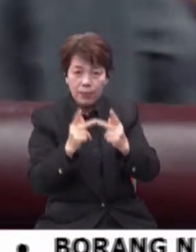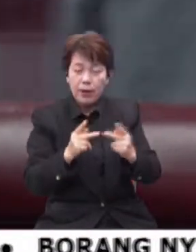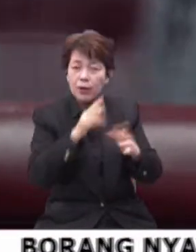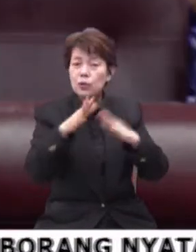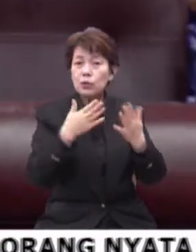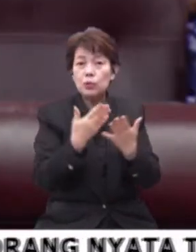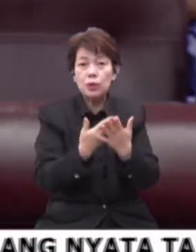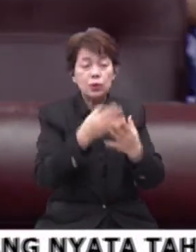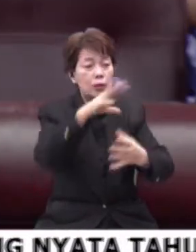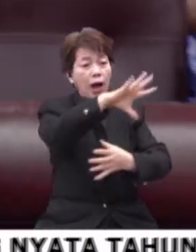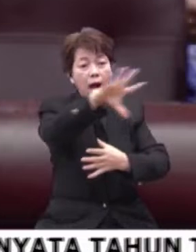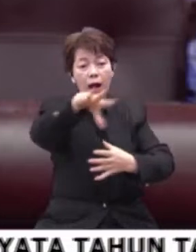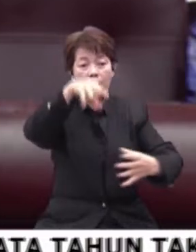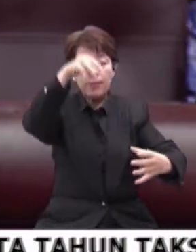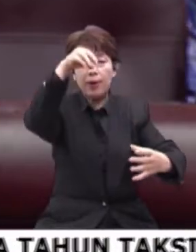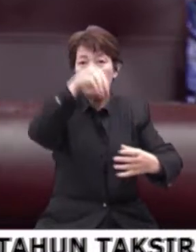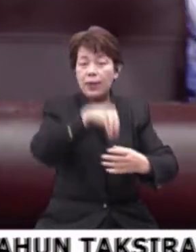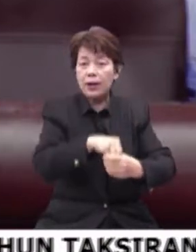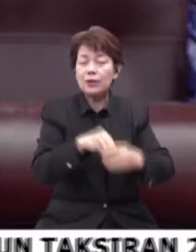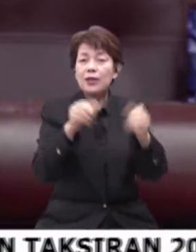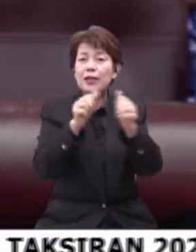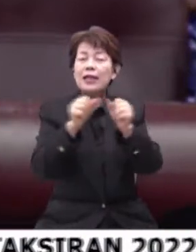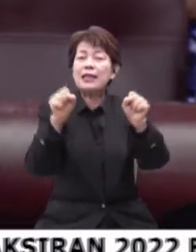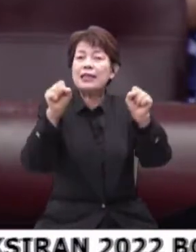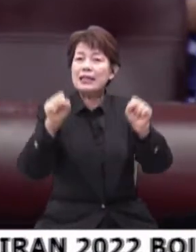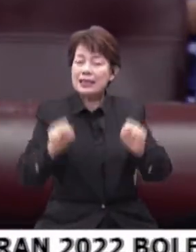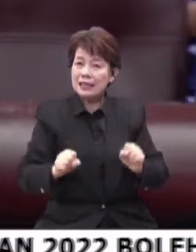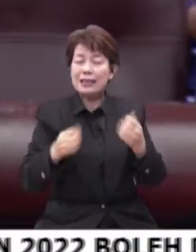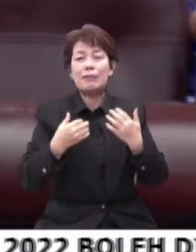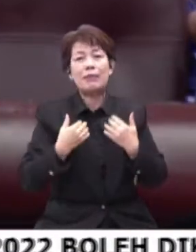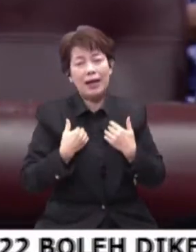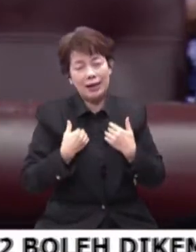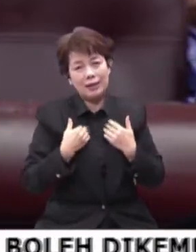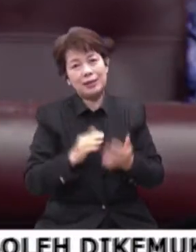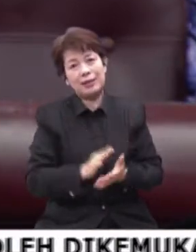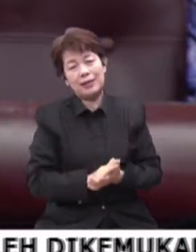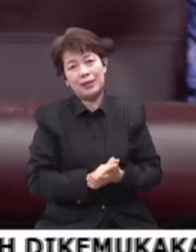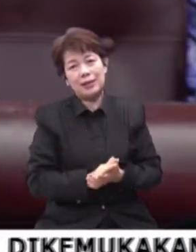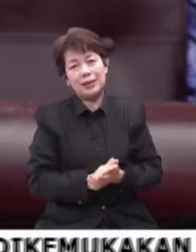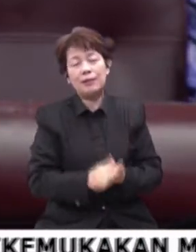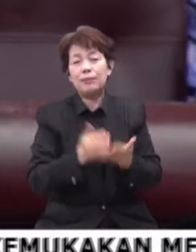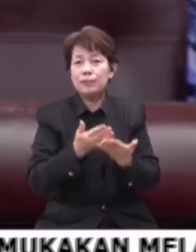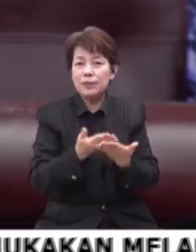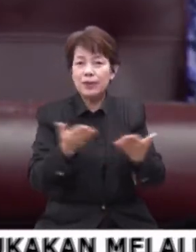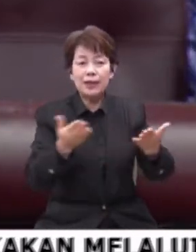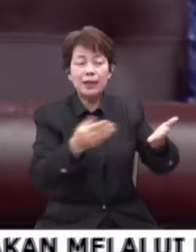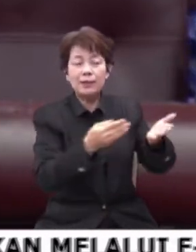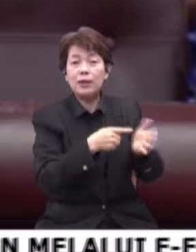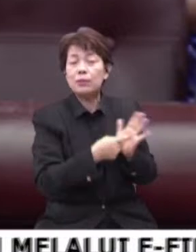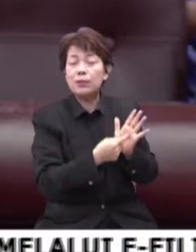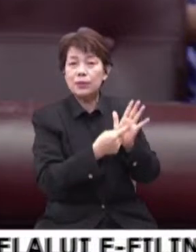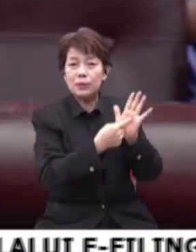sistem kita dan memang ada di luar-luar kan sekarang ialah tentang yaitu